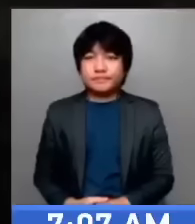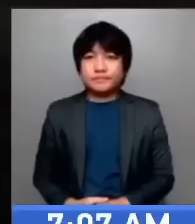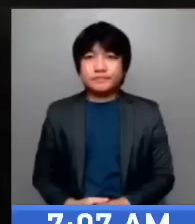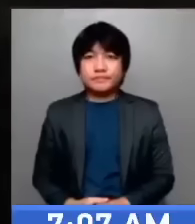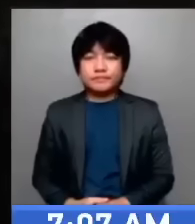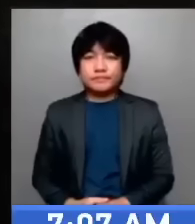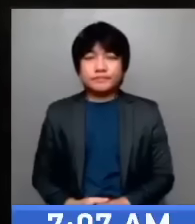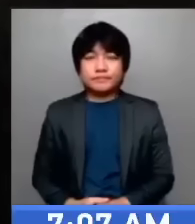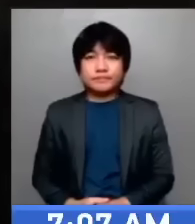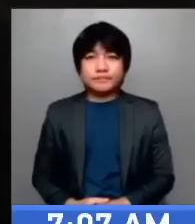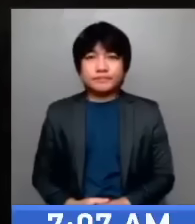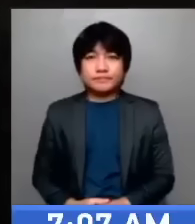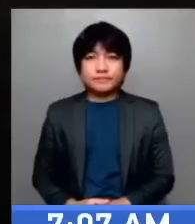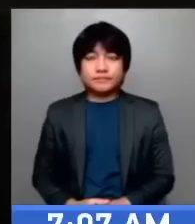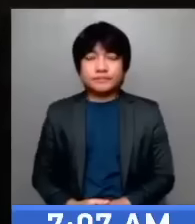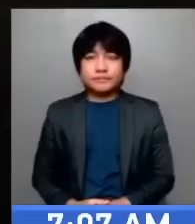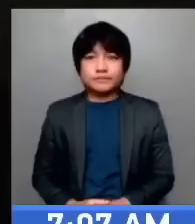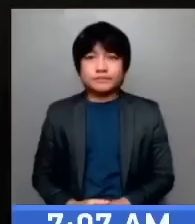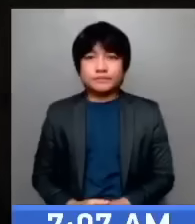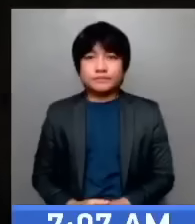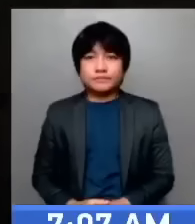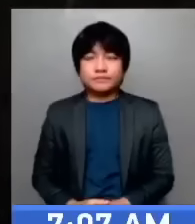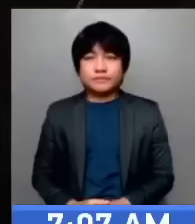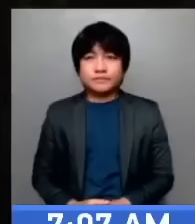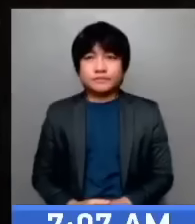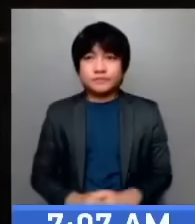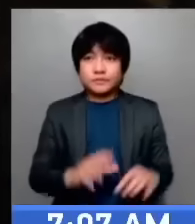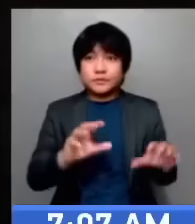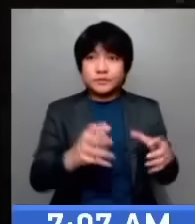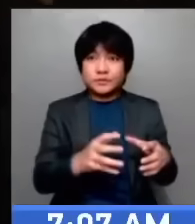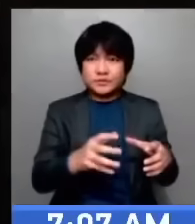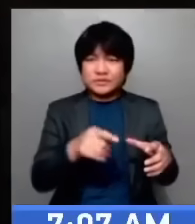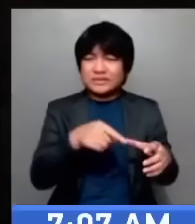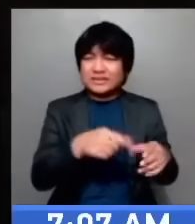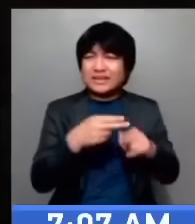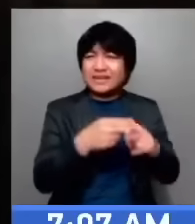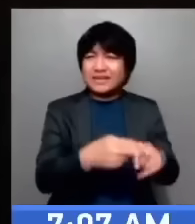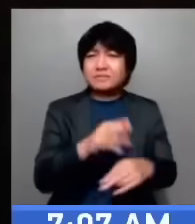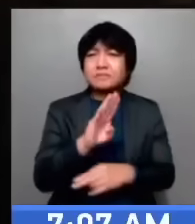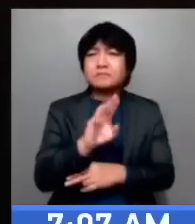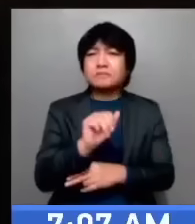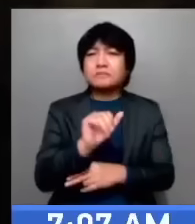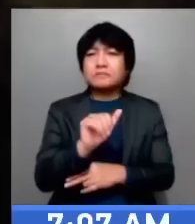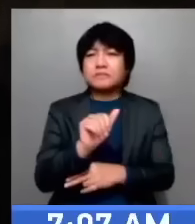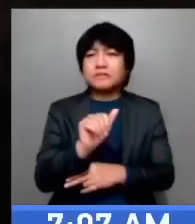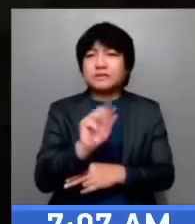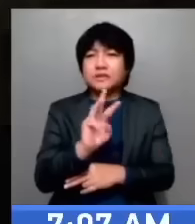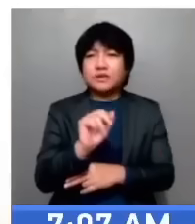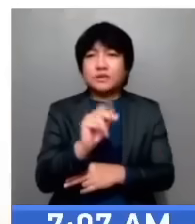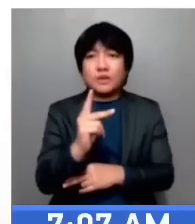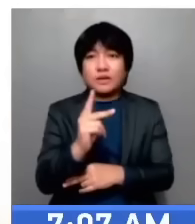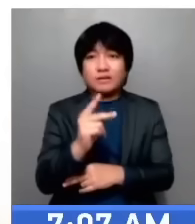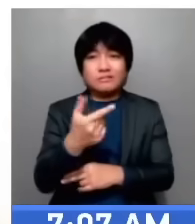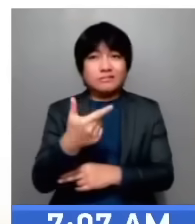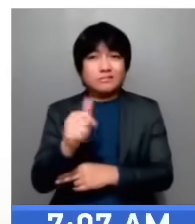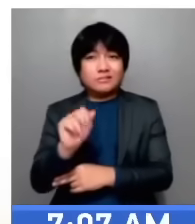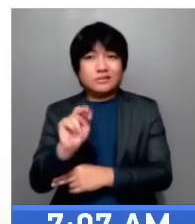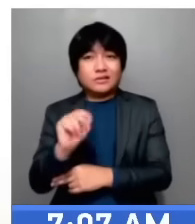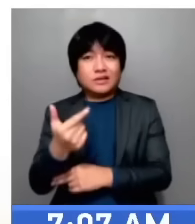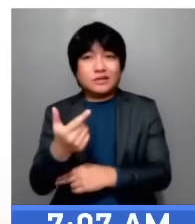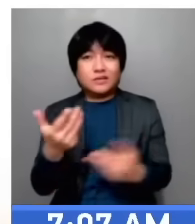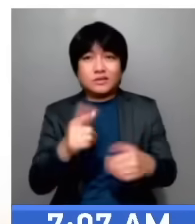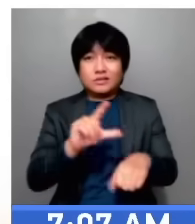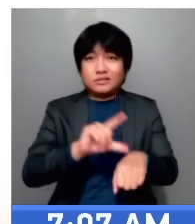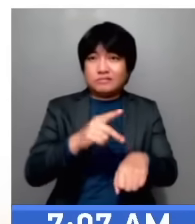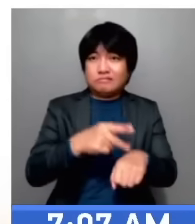Alegre isang grupo na tinatawag na bayawak Gang ang nagbabanta umano sa mga tag Barangay talon k sa Las Piñas base sa kumakalat